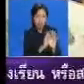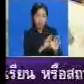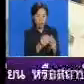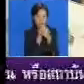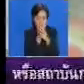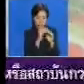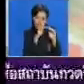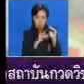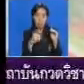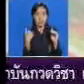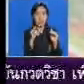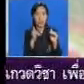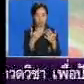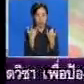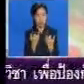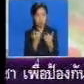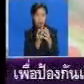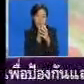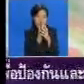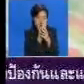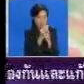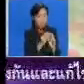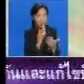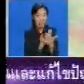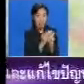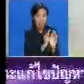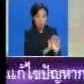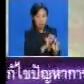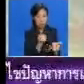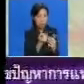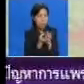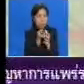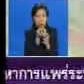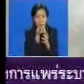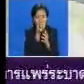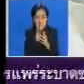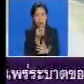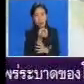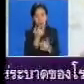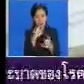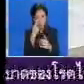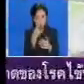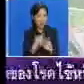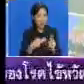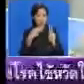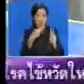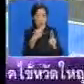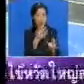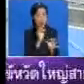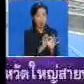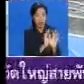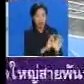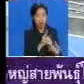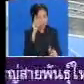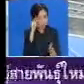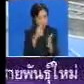ดาห์หน้าเพราะปัจจุบันนะครับอัตราดอกเบี้ยเงินฝากต่ำมากนะครับปัจจุบันนะผู้ฝากเงินเกิน 20,000 บาทจะต้องมีการเสียภาษีอัตราดอกเบี้ยนะครับก็ใน